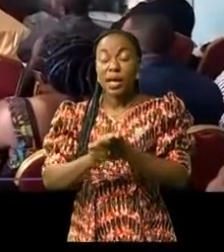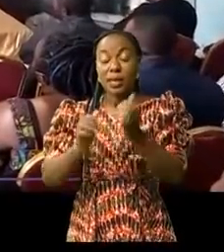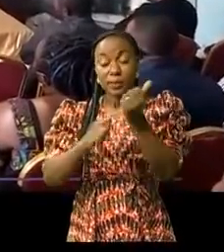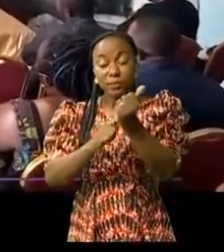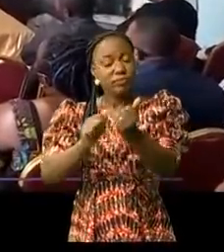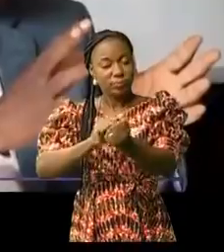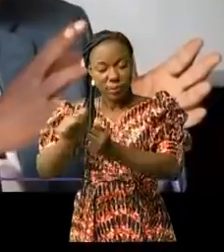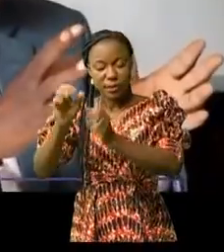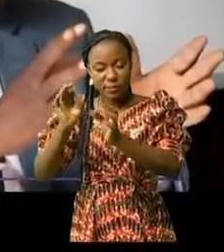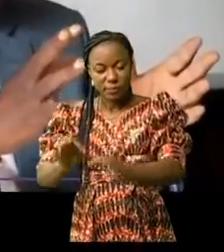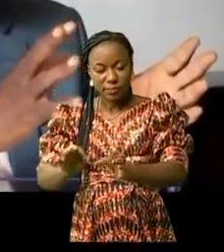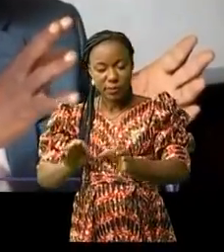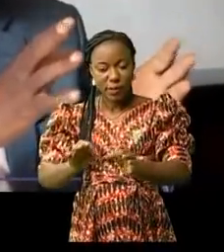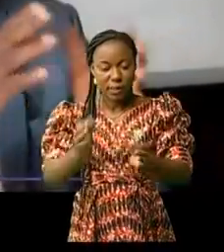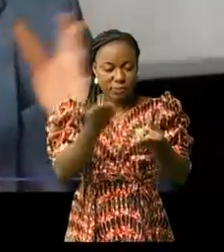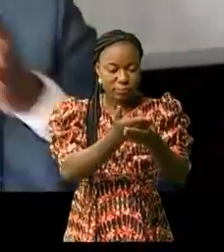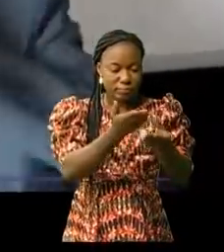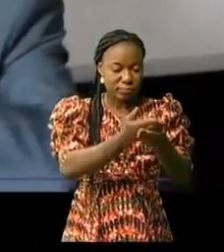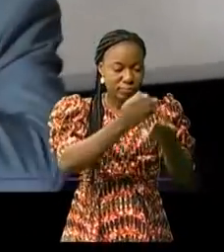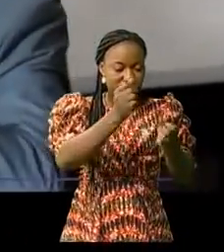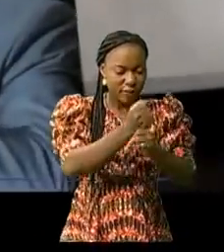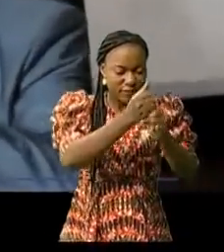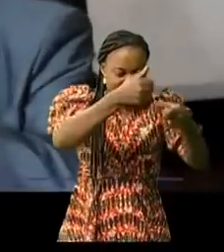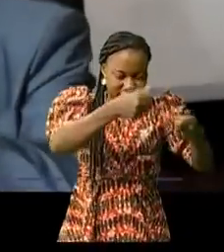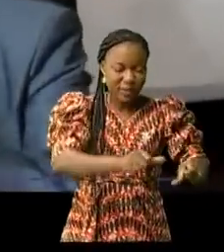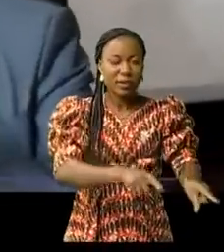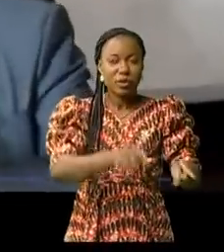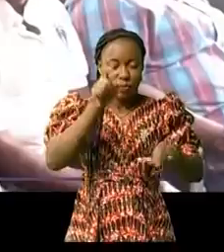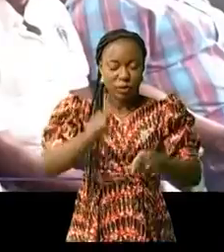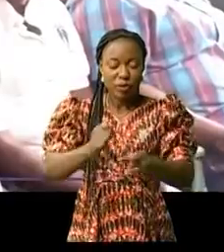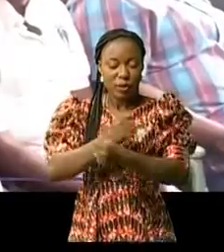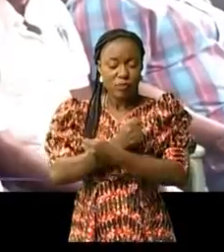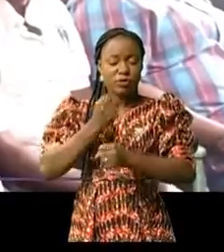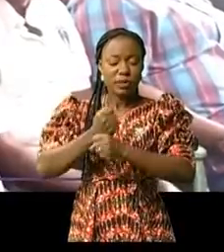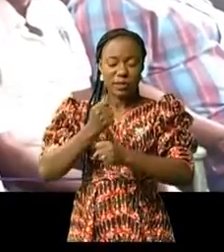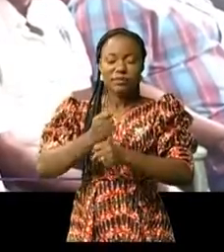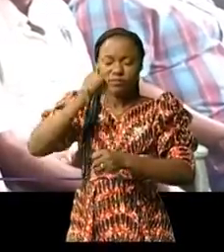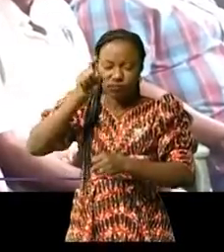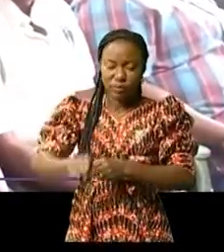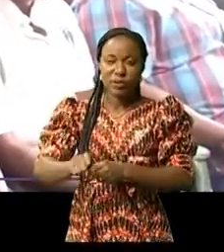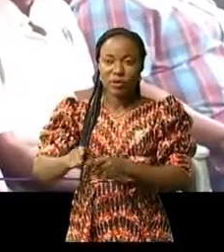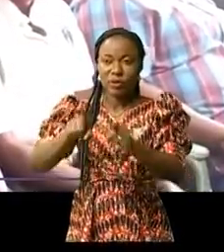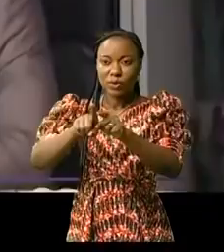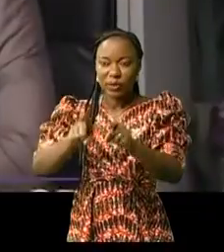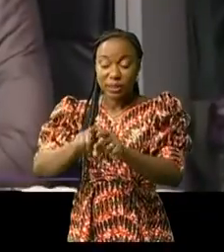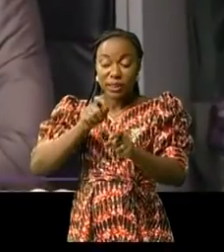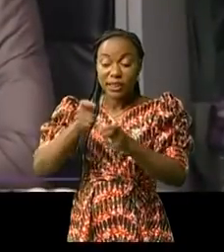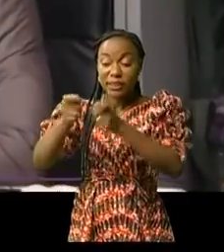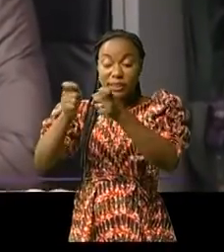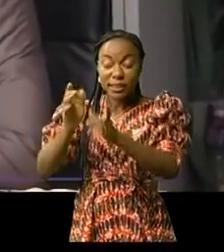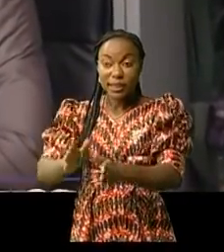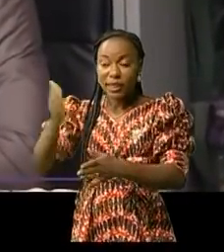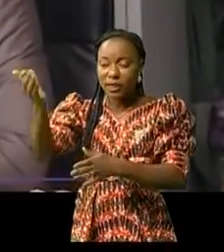institutions restent c'est pourquoi la mode du travail doit être démise les directeurs pour le batik et la congo nos a cependant